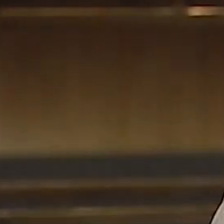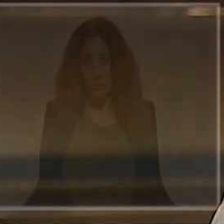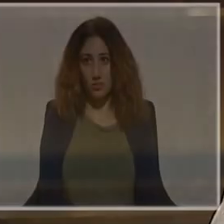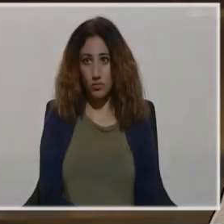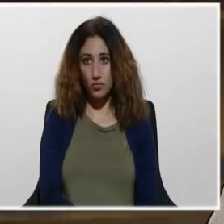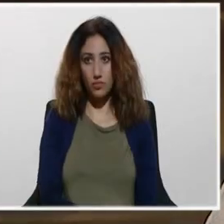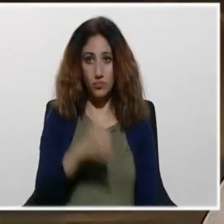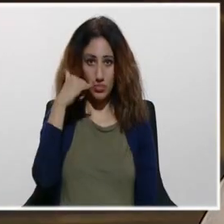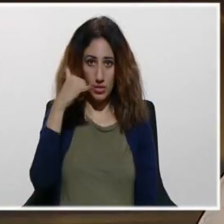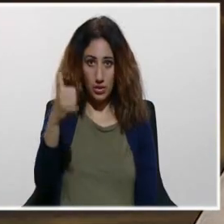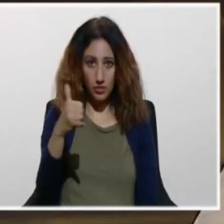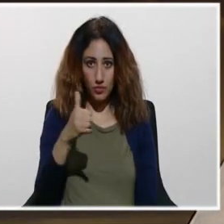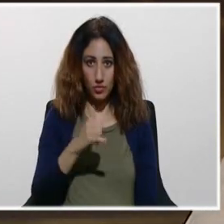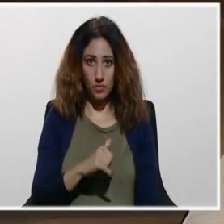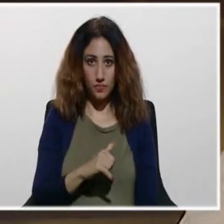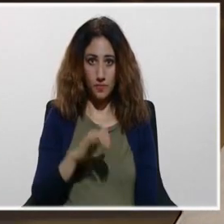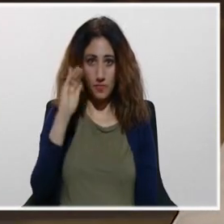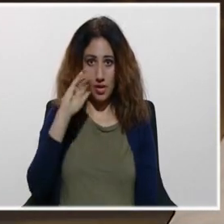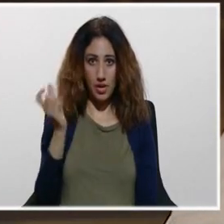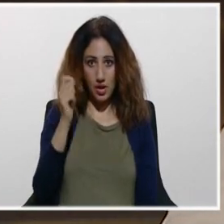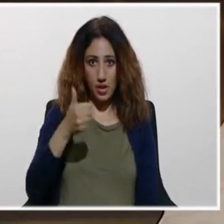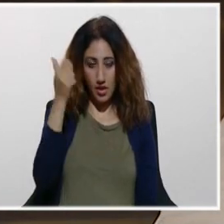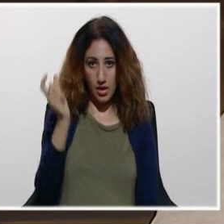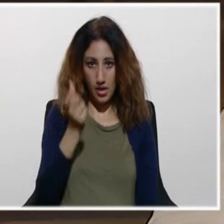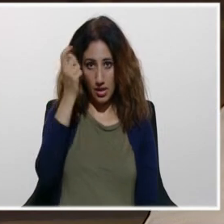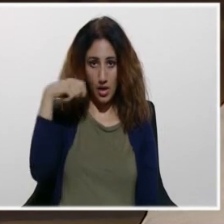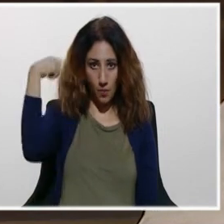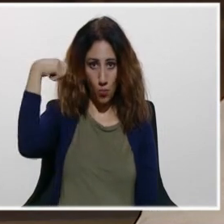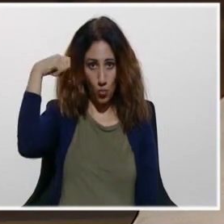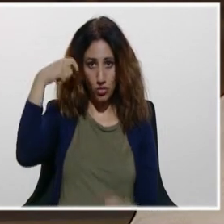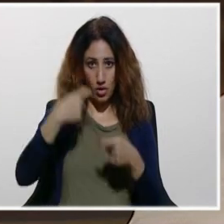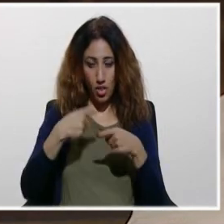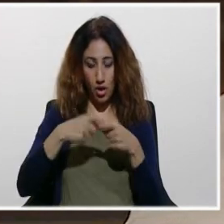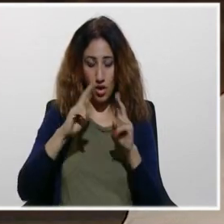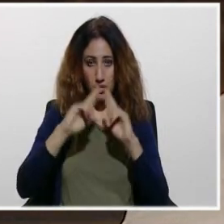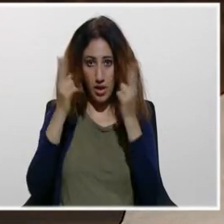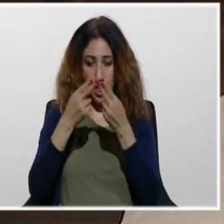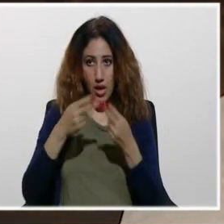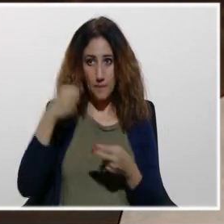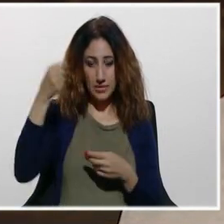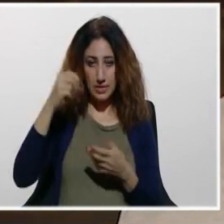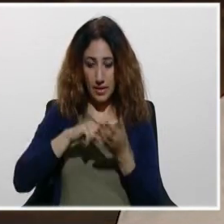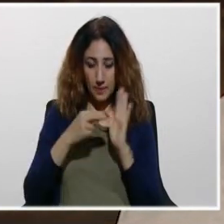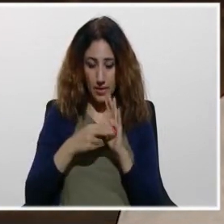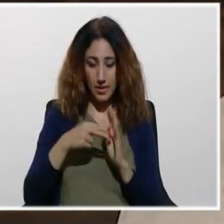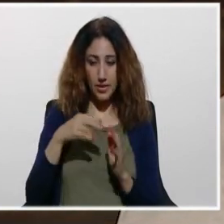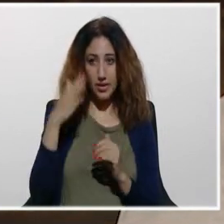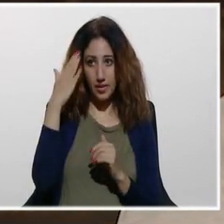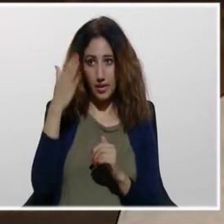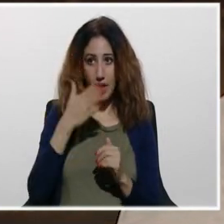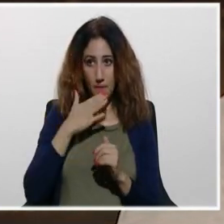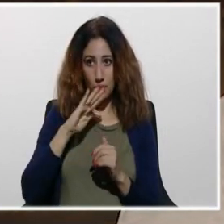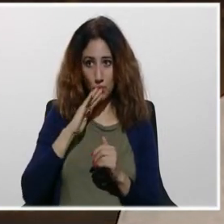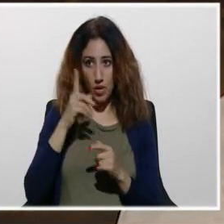طيب انا معايا التليفون، معانا على التليفون الاستاذه حنان مصطفى كامل، مسؤوله العلاقات العامه جمعيه الروشتة الخيريه. استاذه حنان اهلا بيك. اهلا بحضرتك دكتور عمرو،